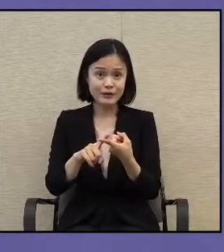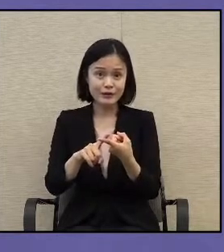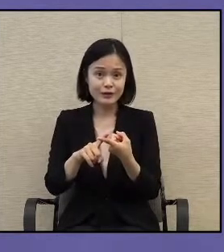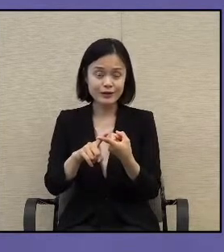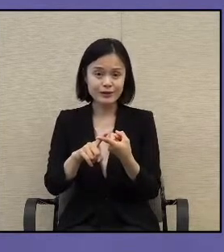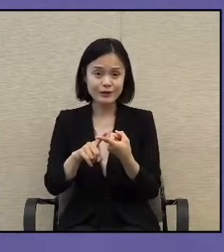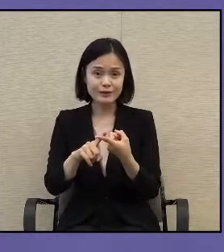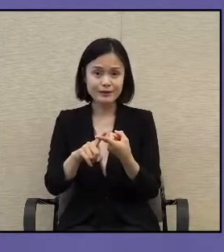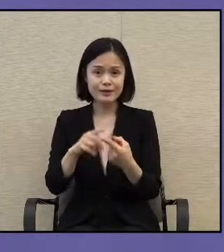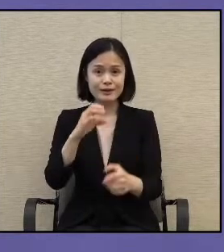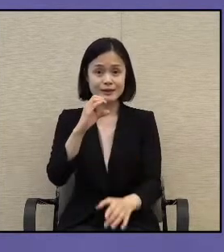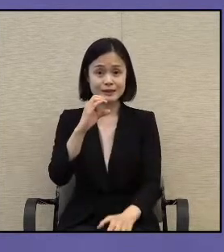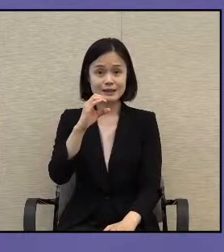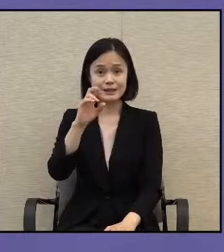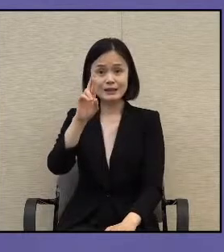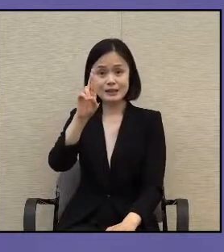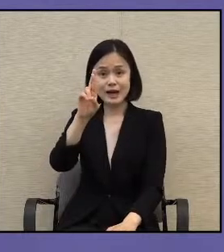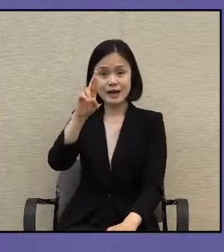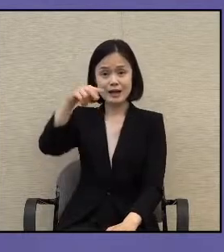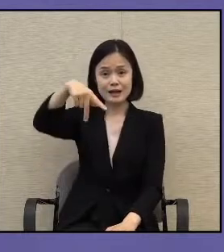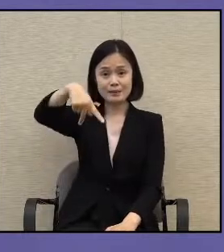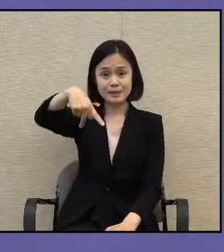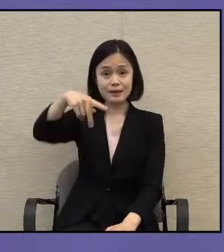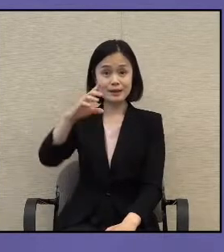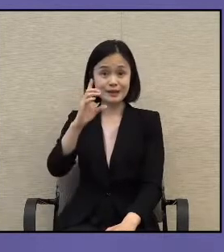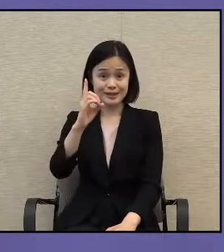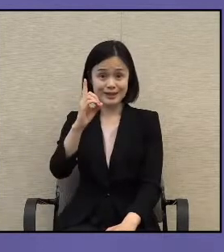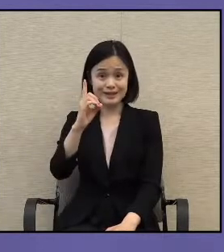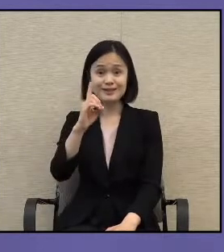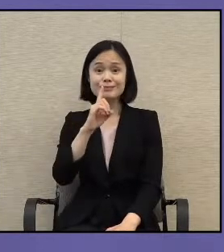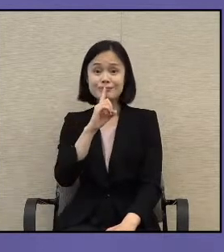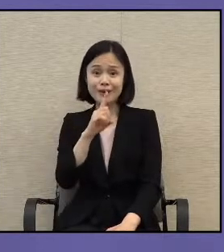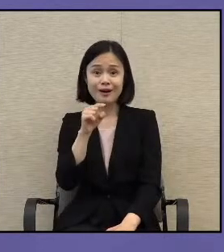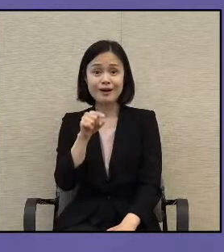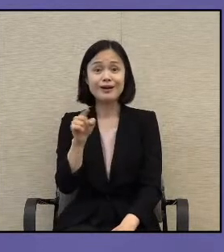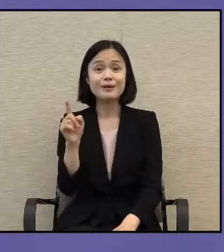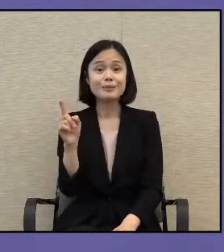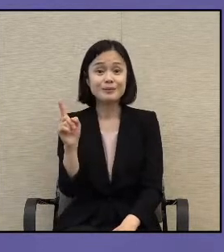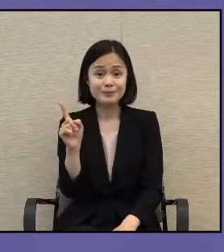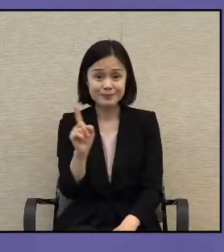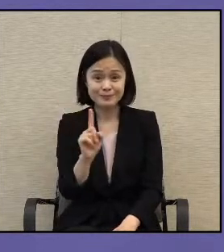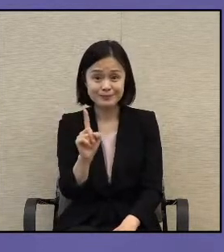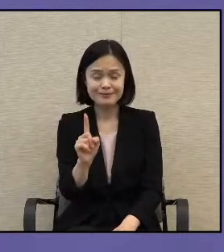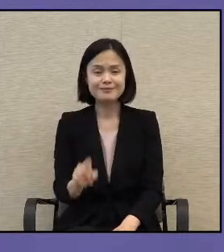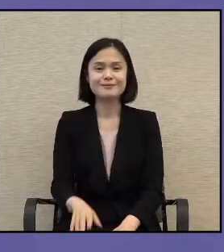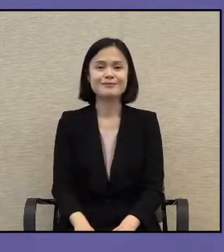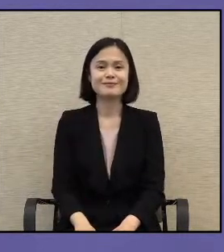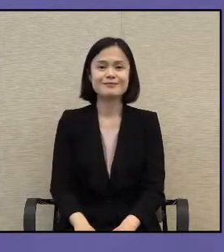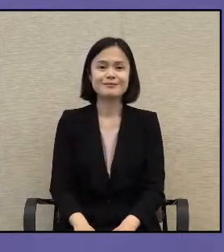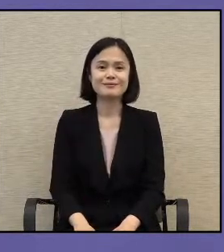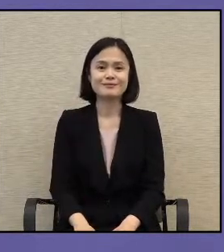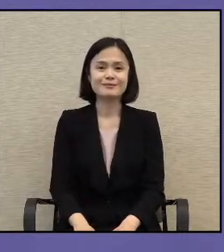우리 CRPD라고도 이야기를 하죠. Convention on the Rights of Persons with Disability.